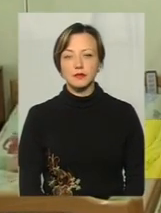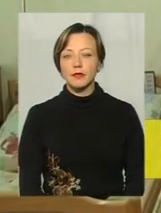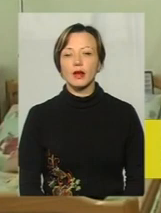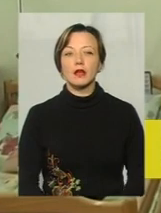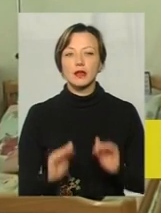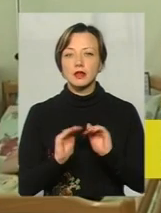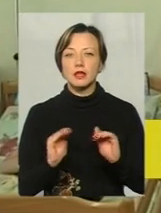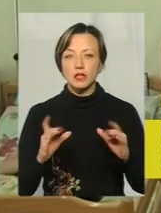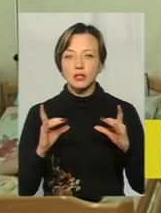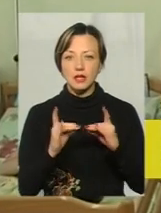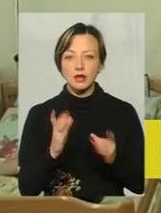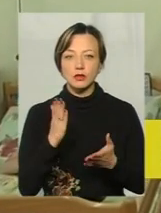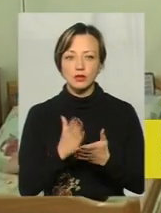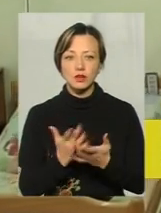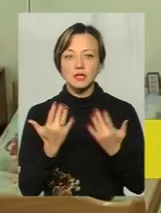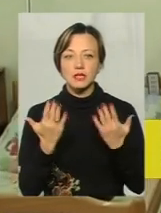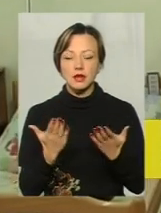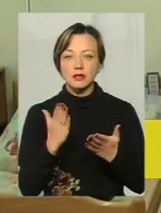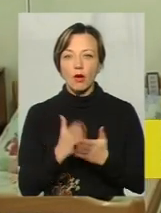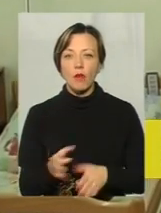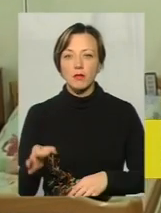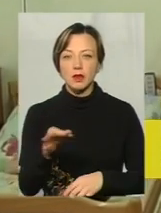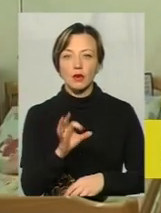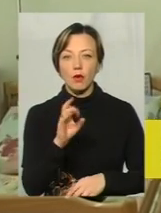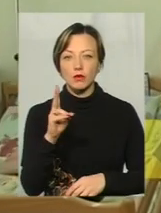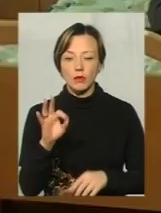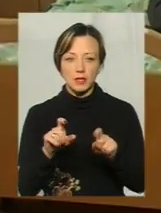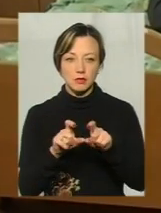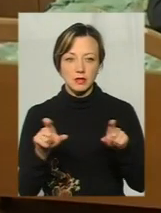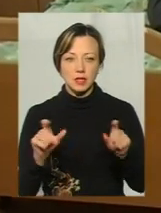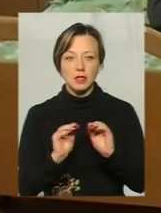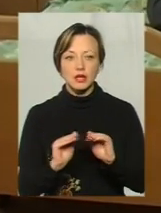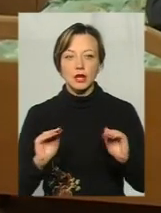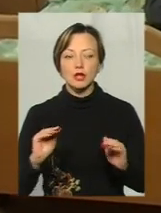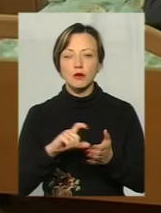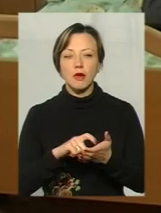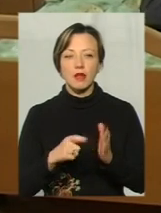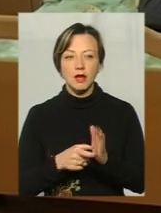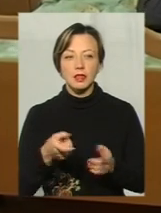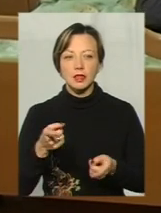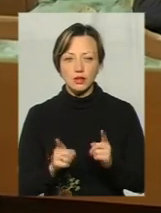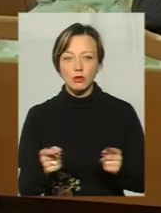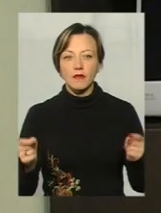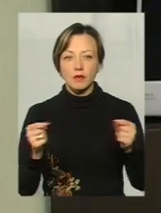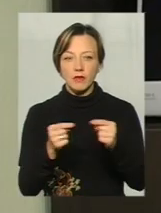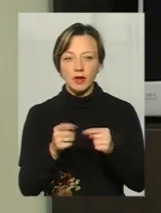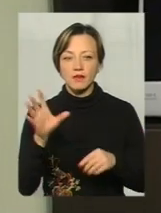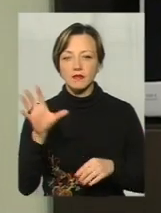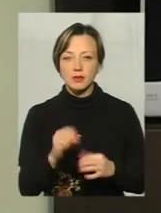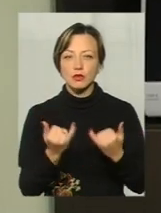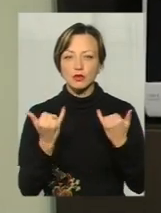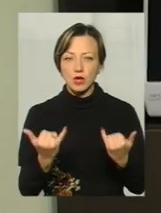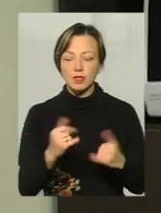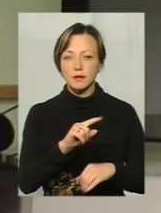Дитячі ліжка існують стільки, скільки існує обласний онкологічний диспансер. Дитяча палата дійсно відповідає всім